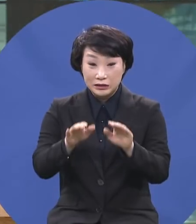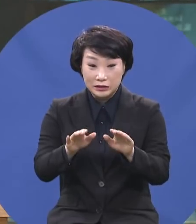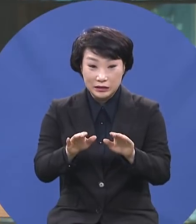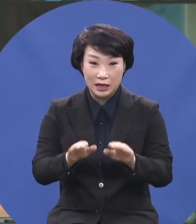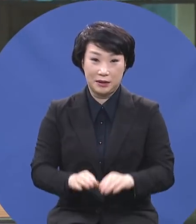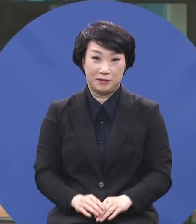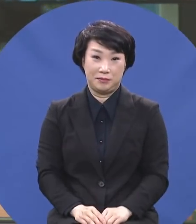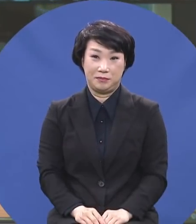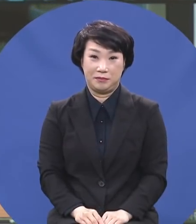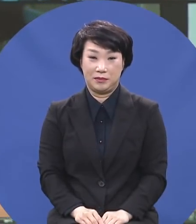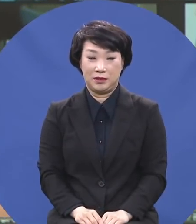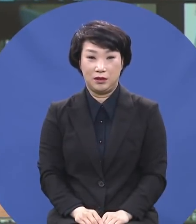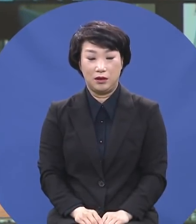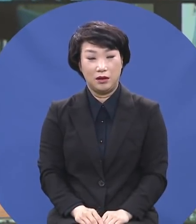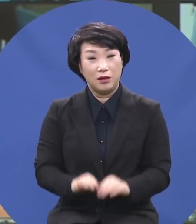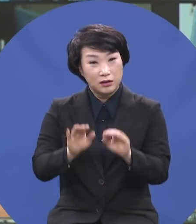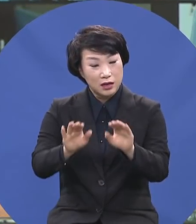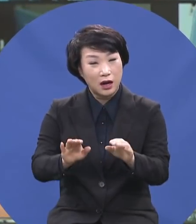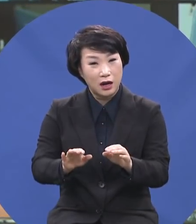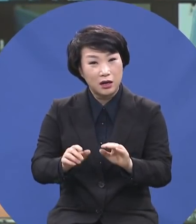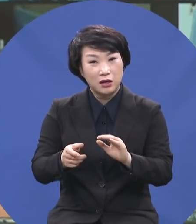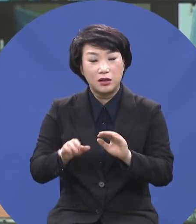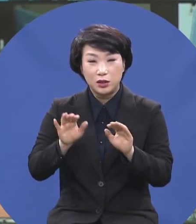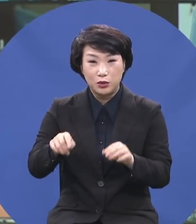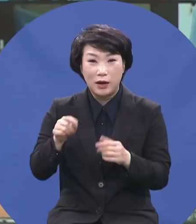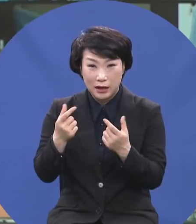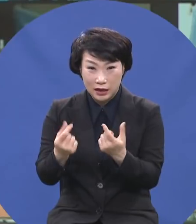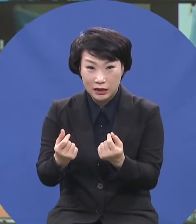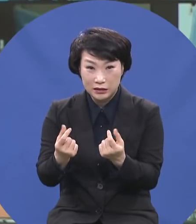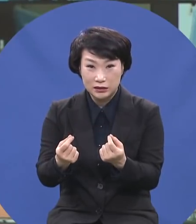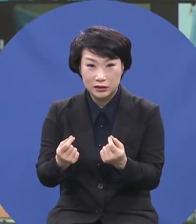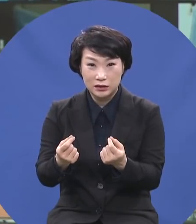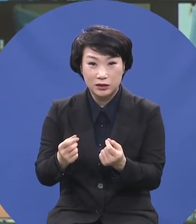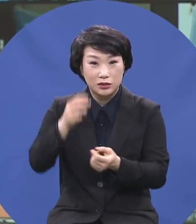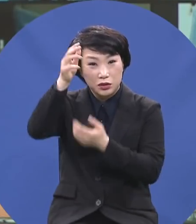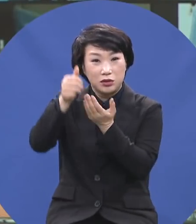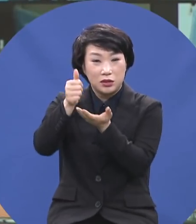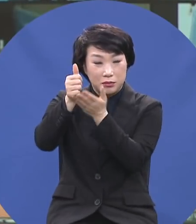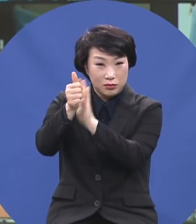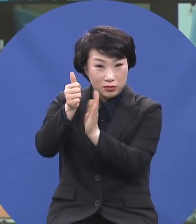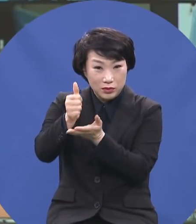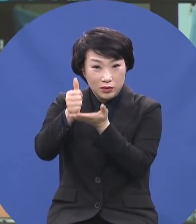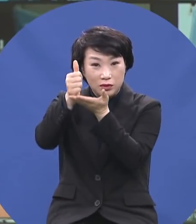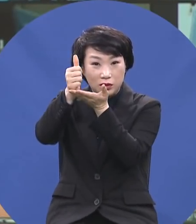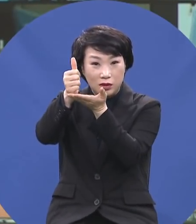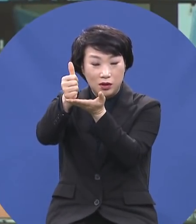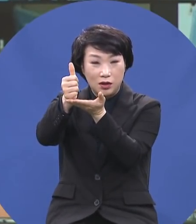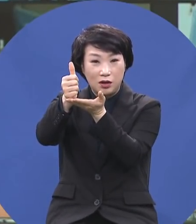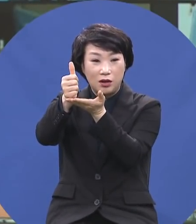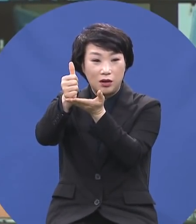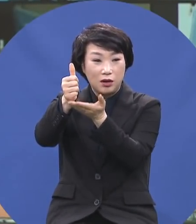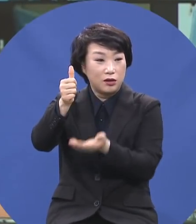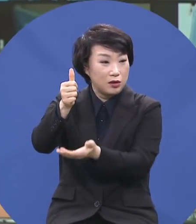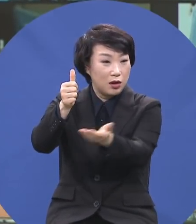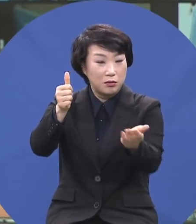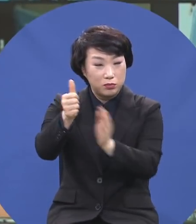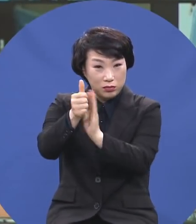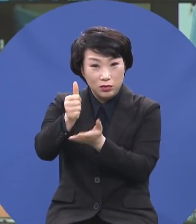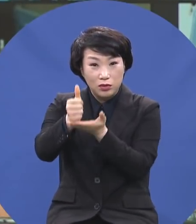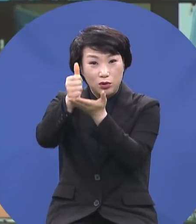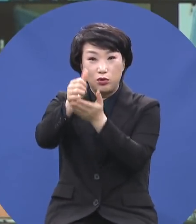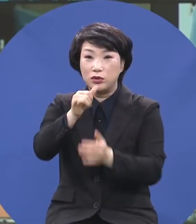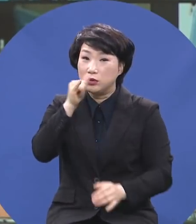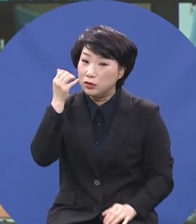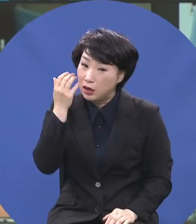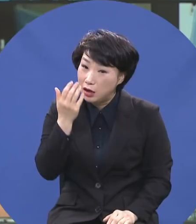그런데 과연 그만큼 우대하고 대우하며 잘